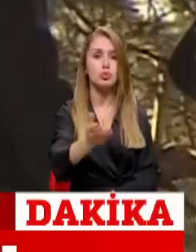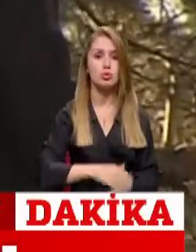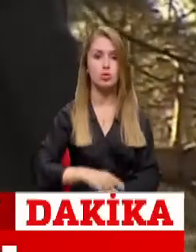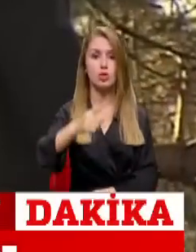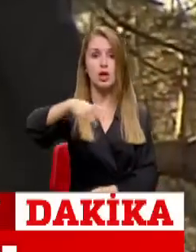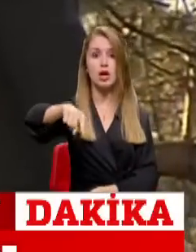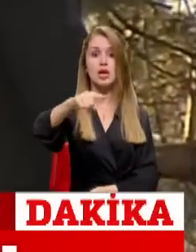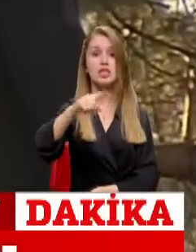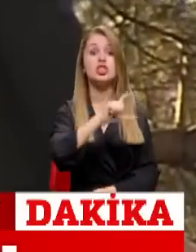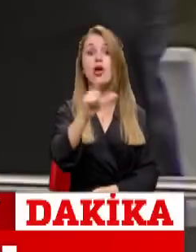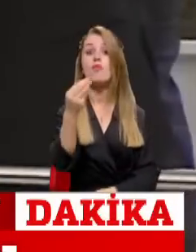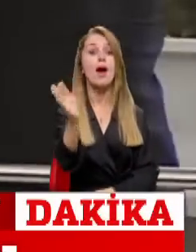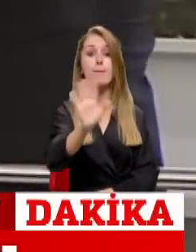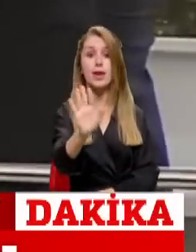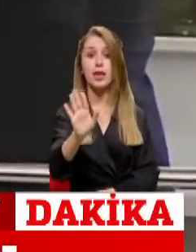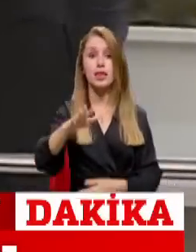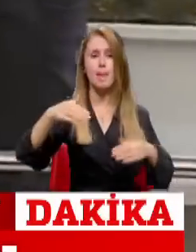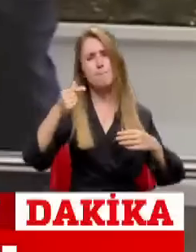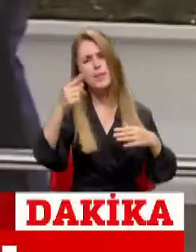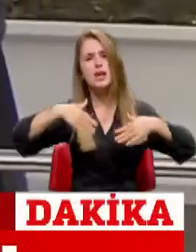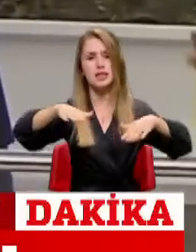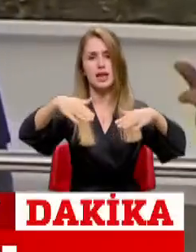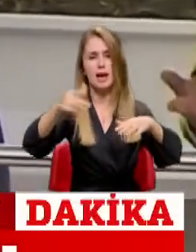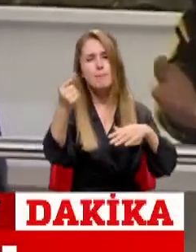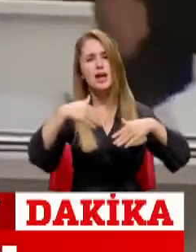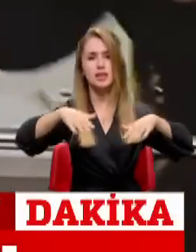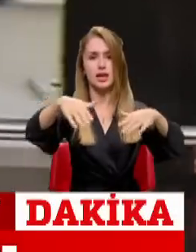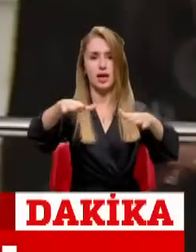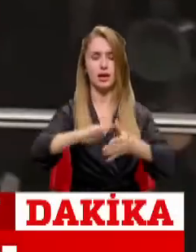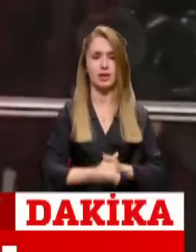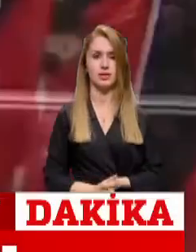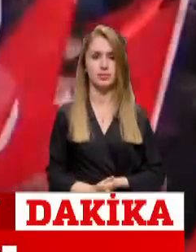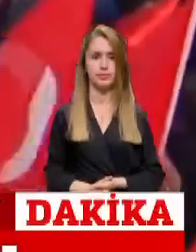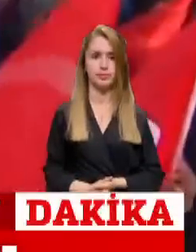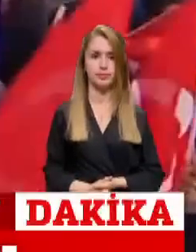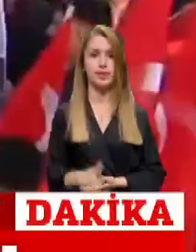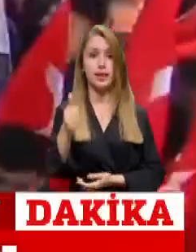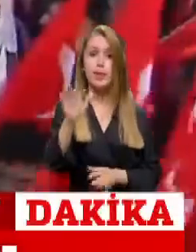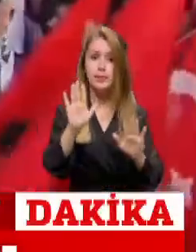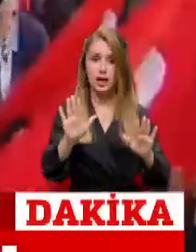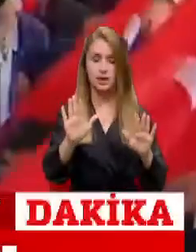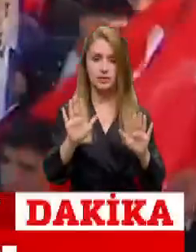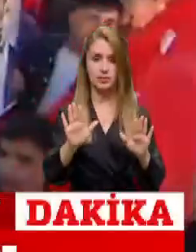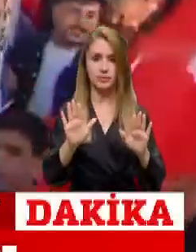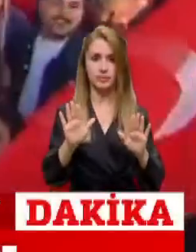Siz sakın cevap vermeyin. Biraz geriye. Biraz geriye. Tamam, sakin